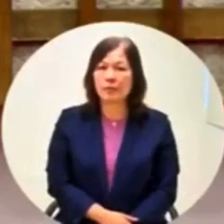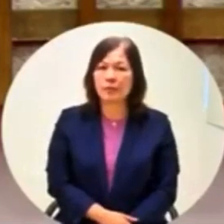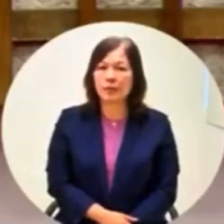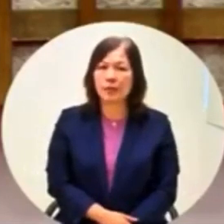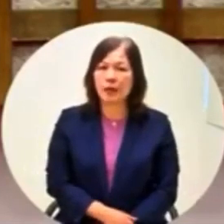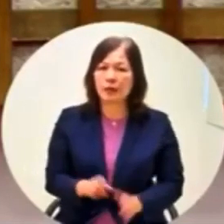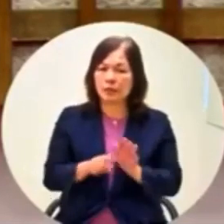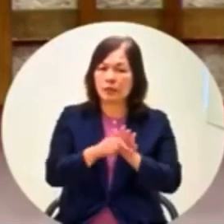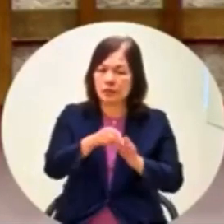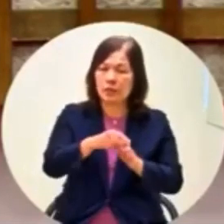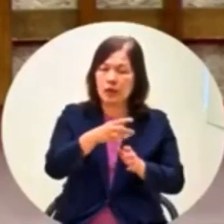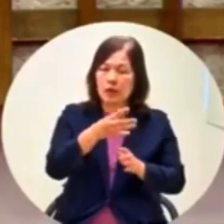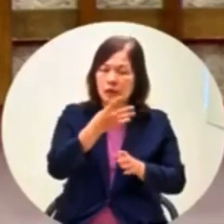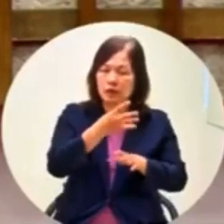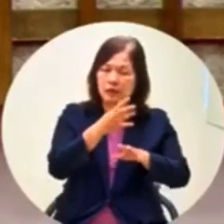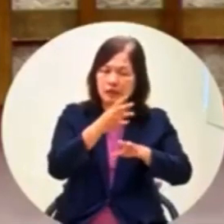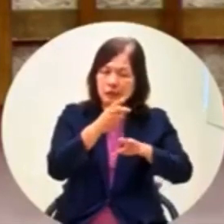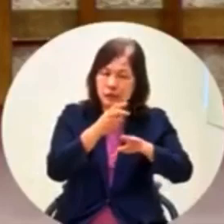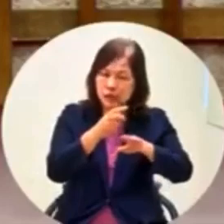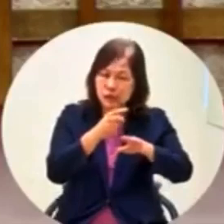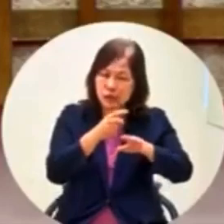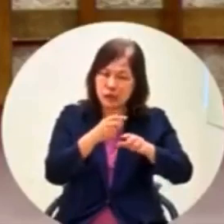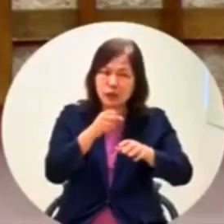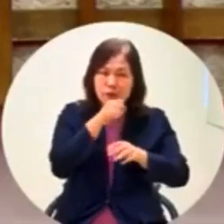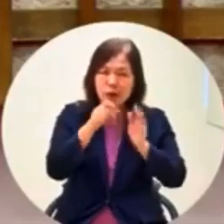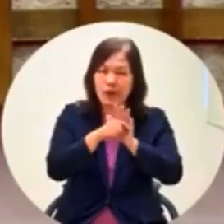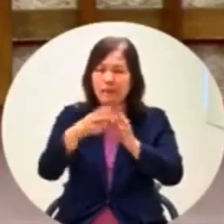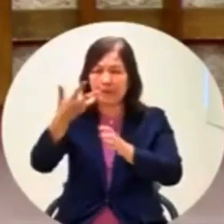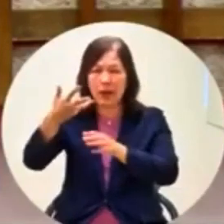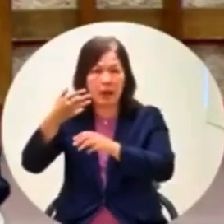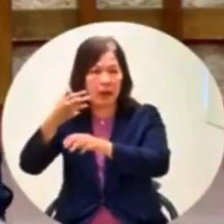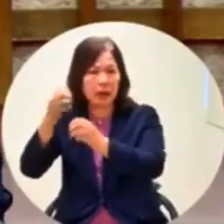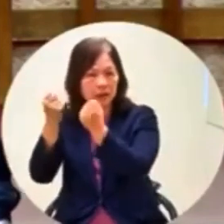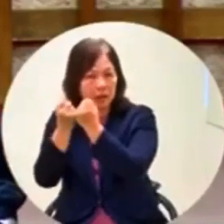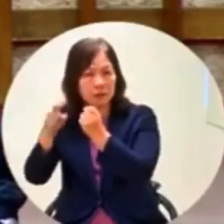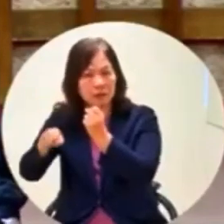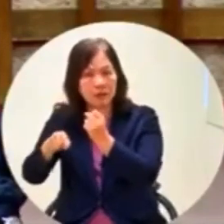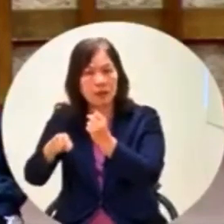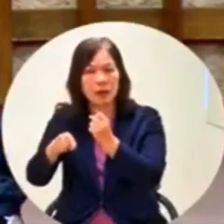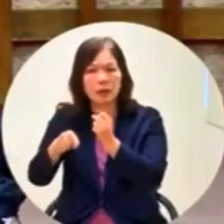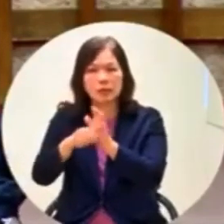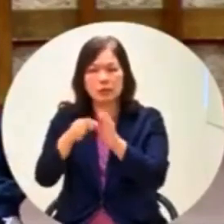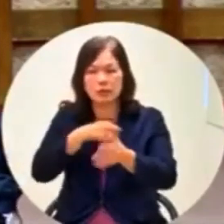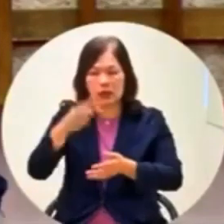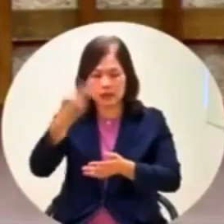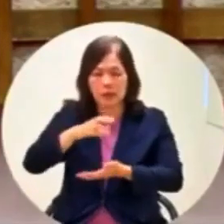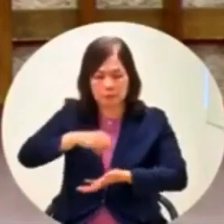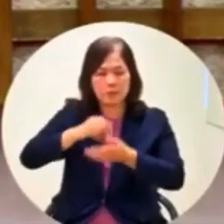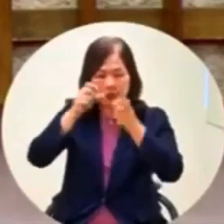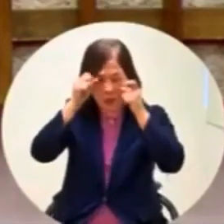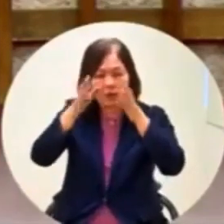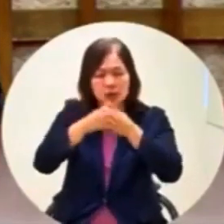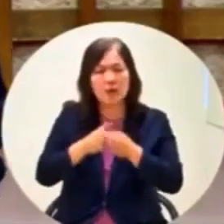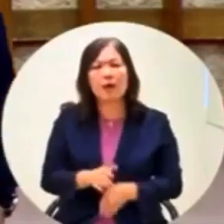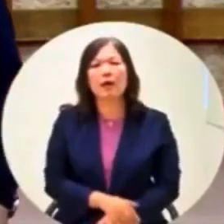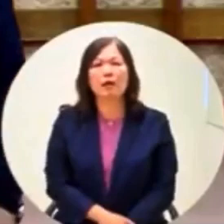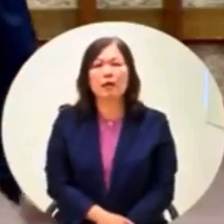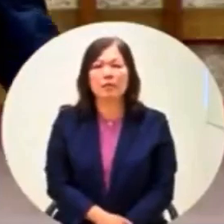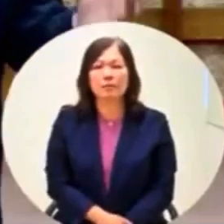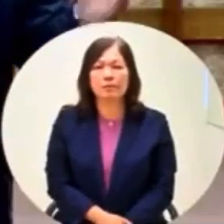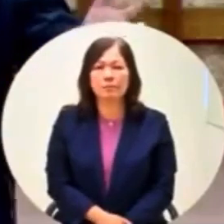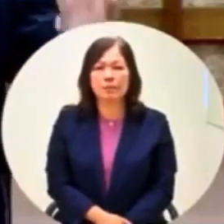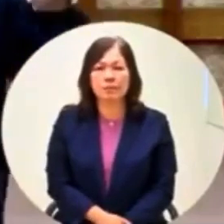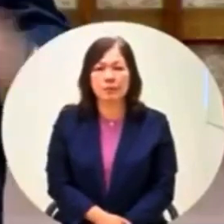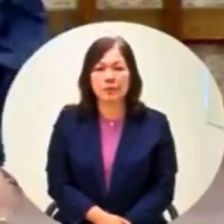四维八德，这个部分是我必须要在这边再三的提醒。我请市长，您在上任的